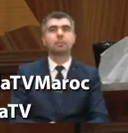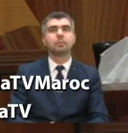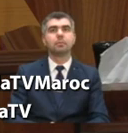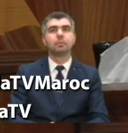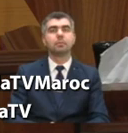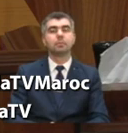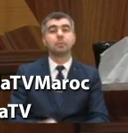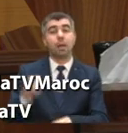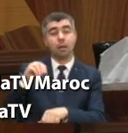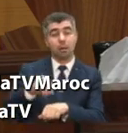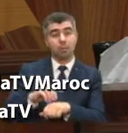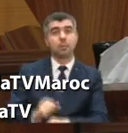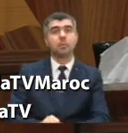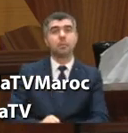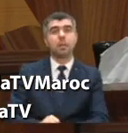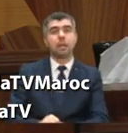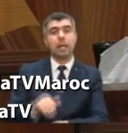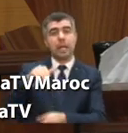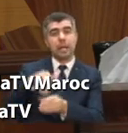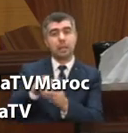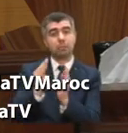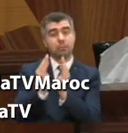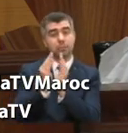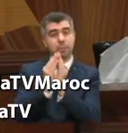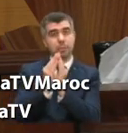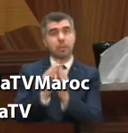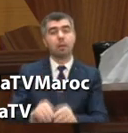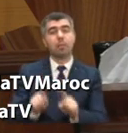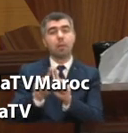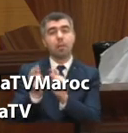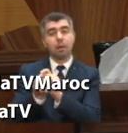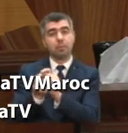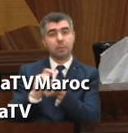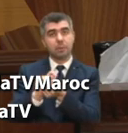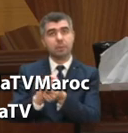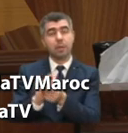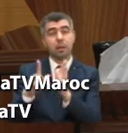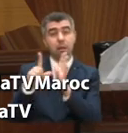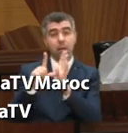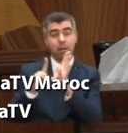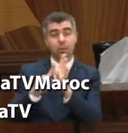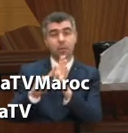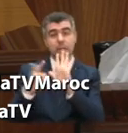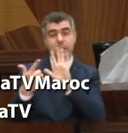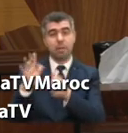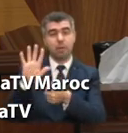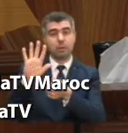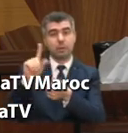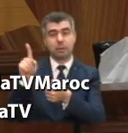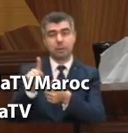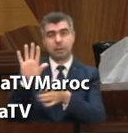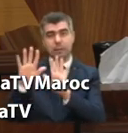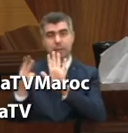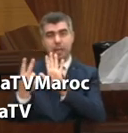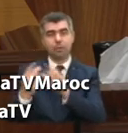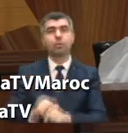من فريق العدالة والتنمية: مقترح قانون يرمي إلى تعديل القانون رقم 67/12